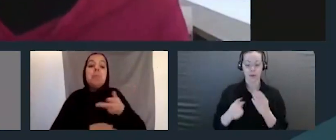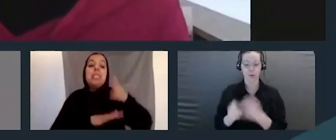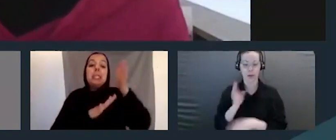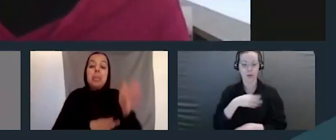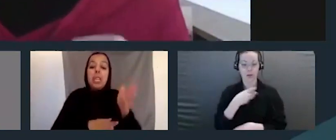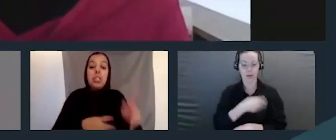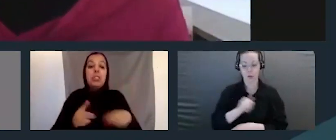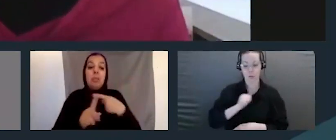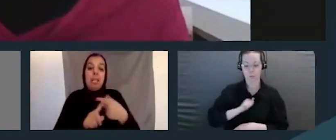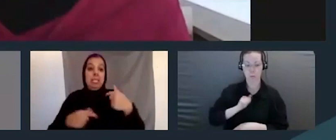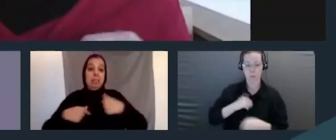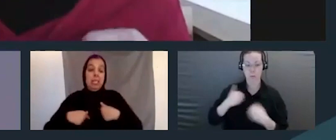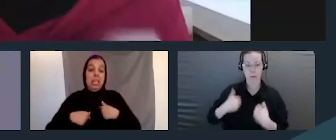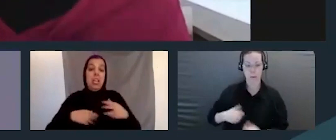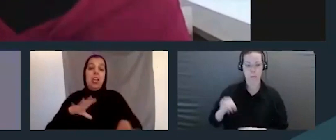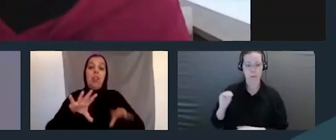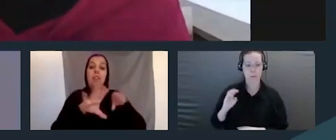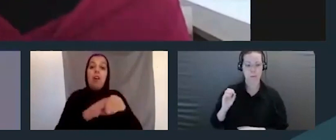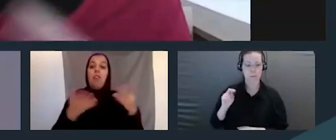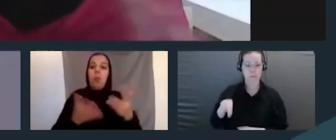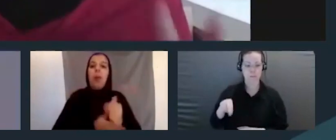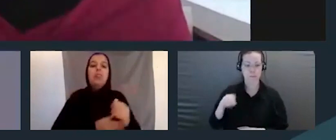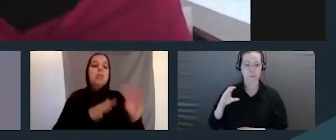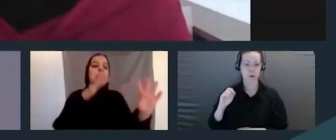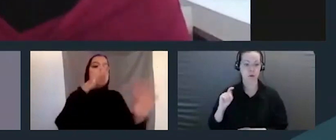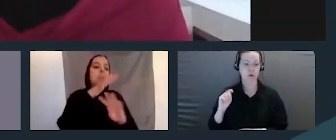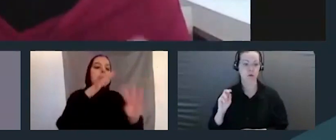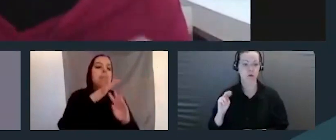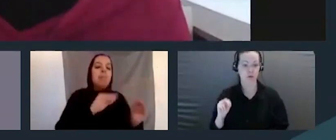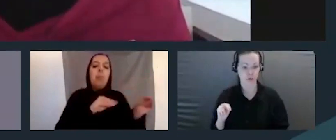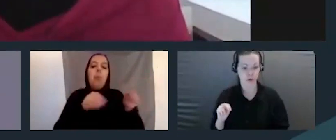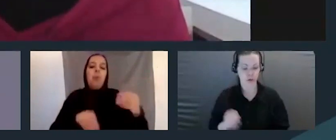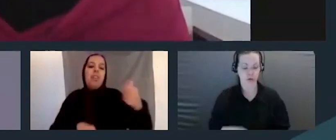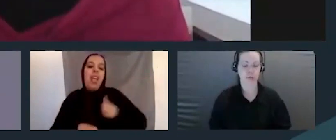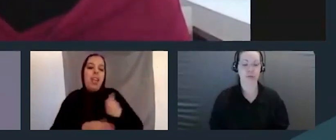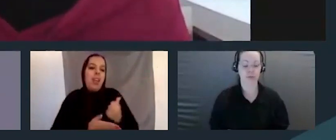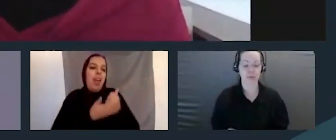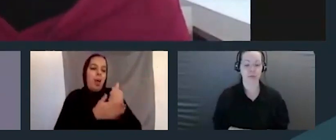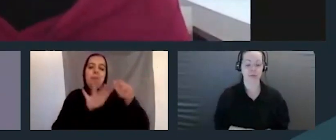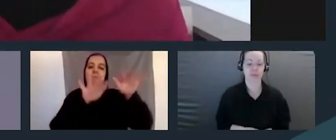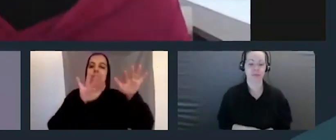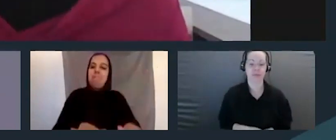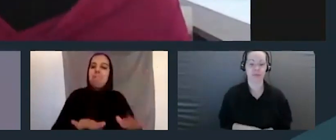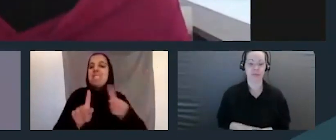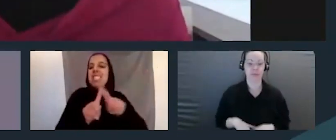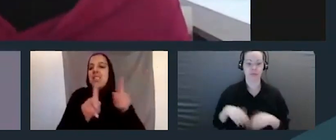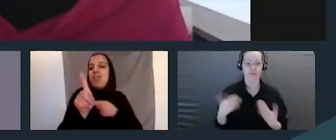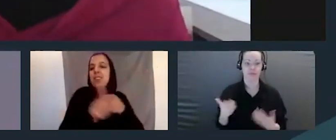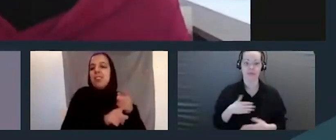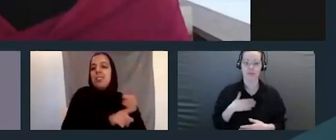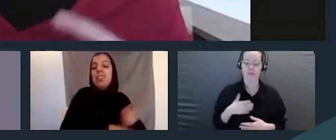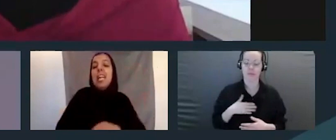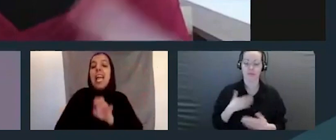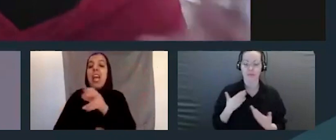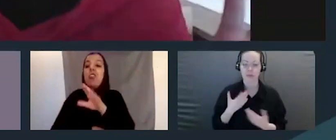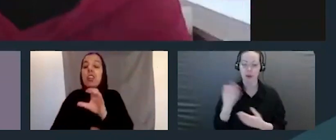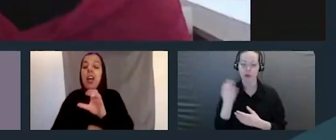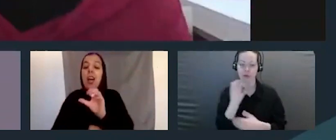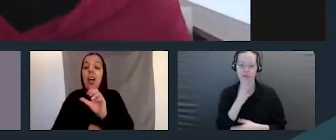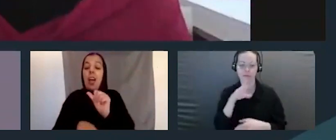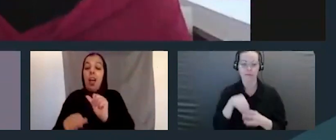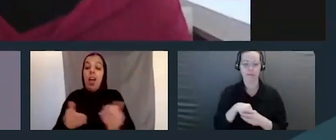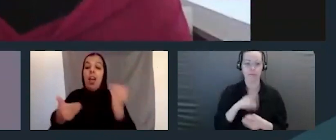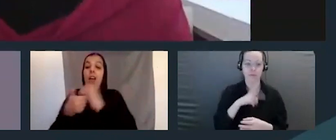de nouveaux arrivants de différentes façons. Erika travaille avec un partenariat en immigration locale dans le Grand Moncton.